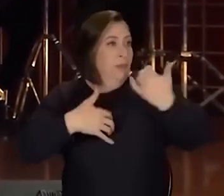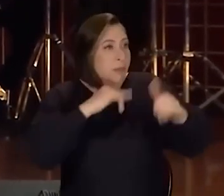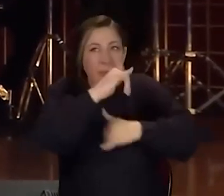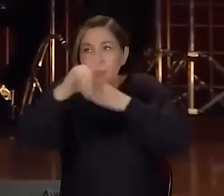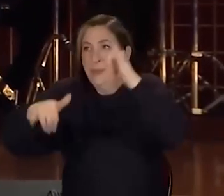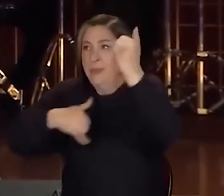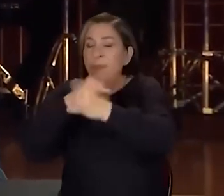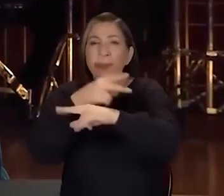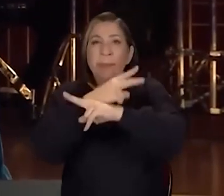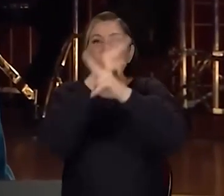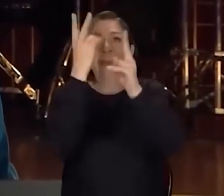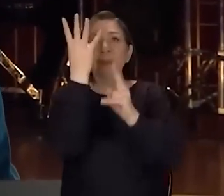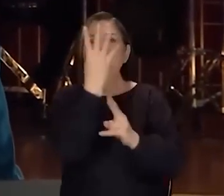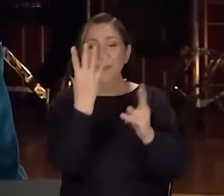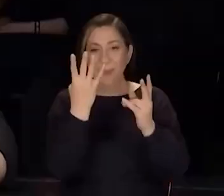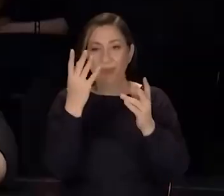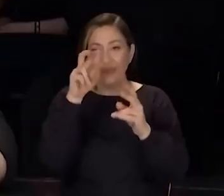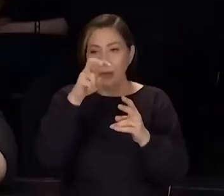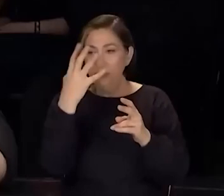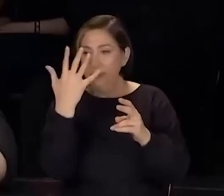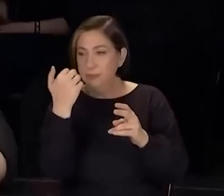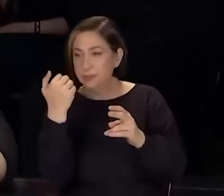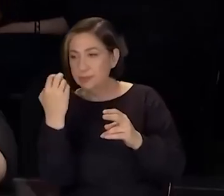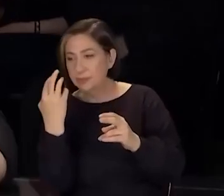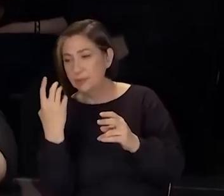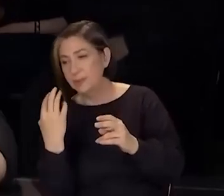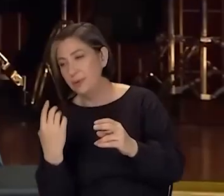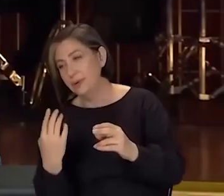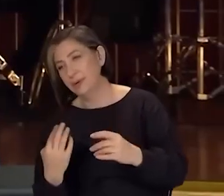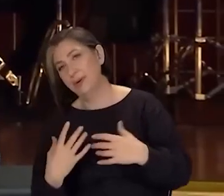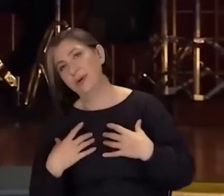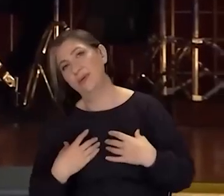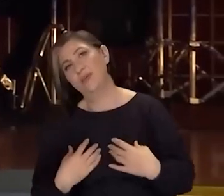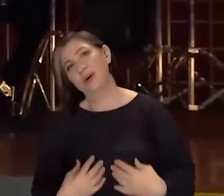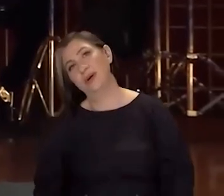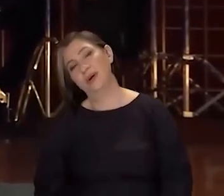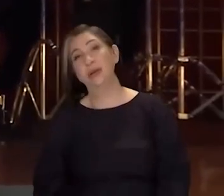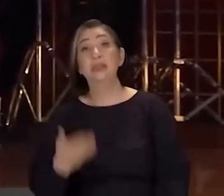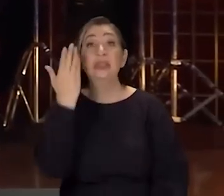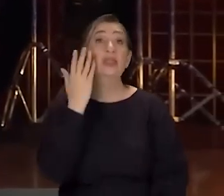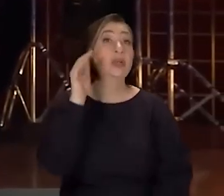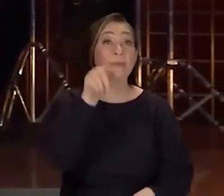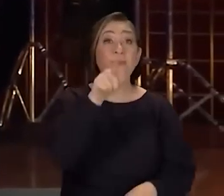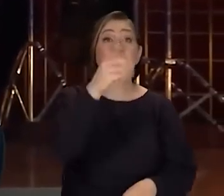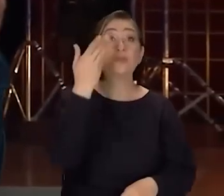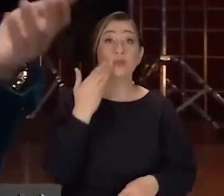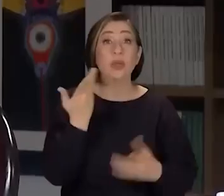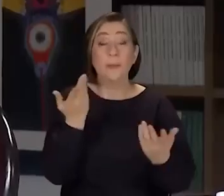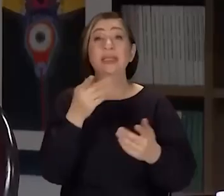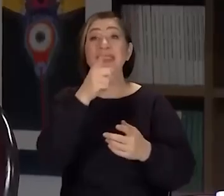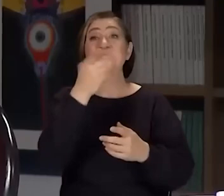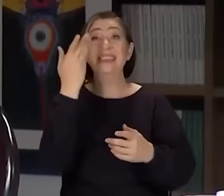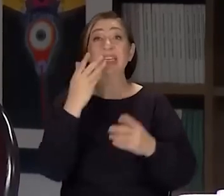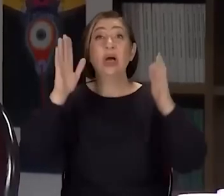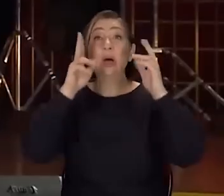adrenalin sabah 4'e kadar 8-6-5-4 diye inecek. Kesinlikle. Seyircin gelebilir. Seyircin seni seyrediyor ama seyircin zaten